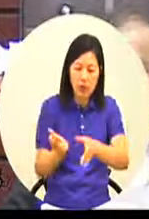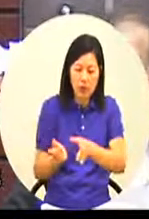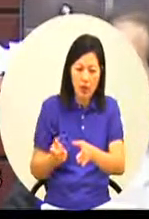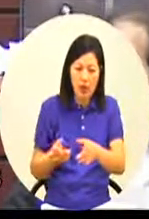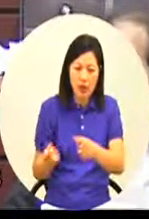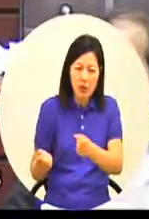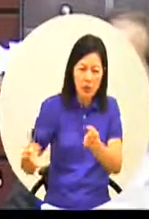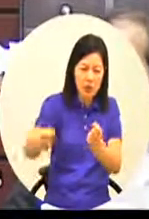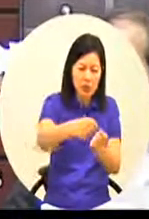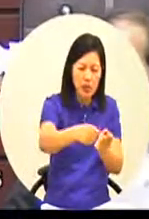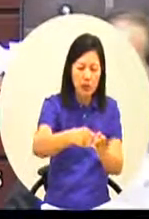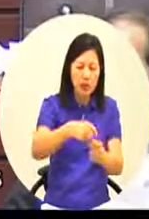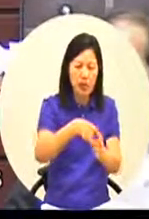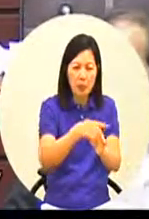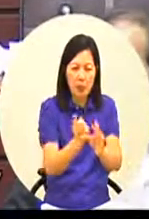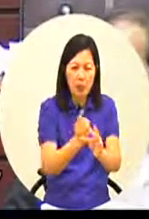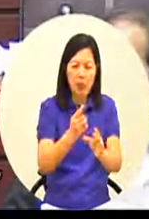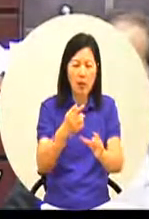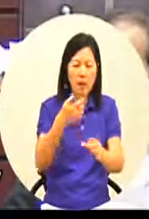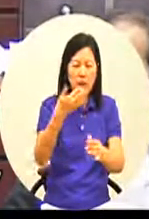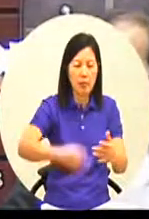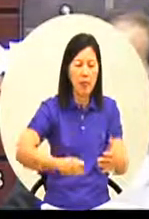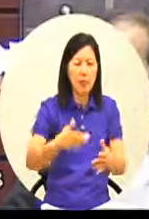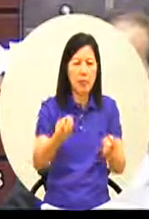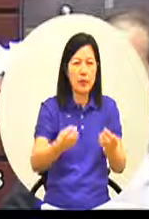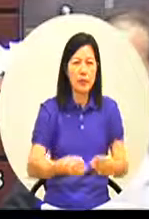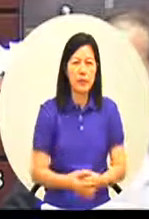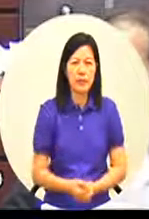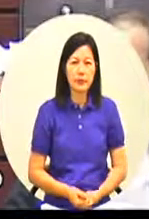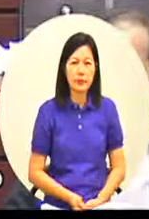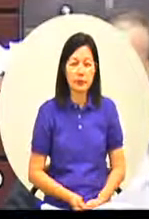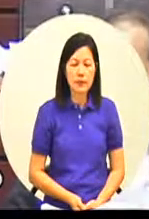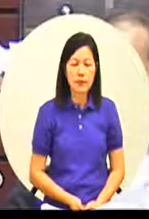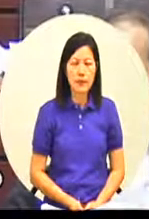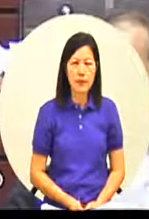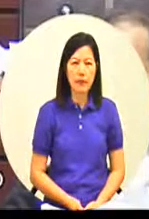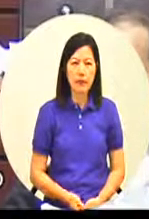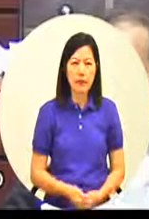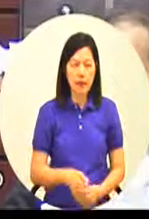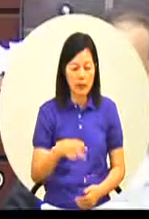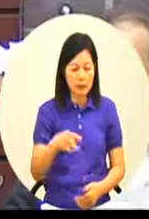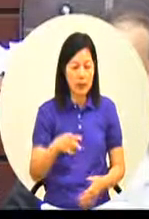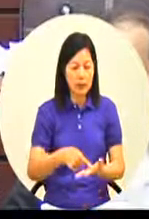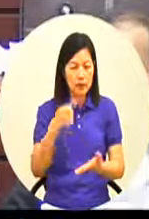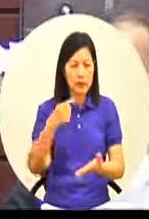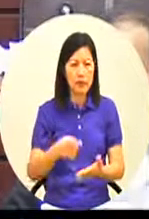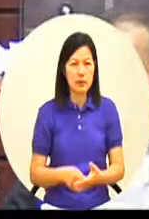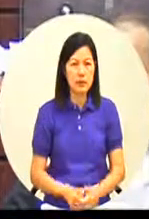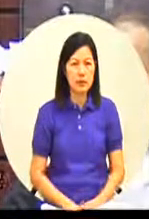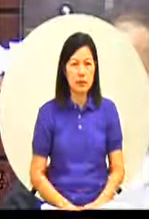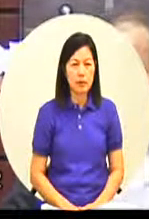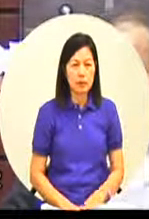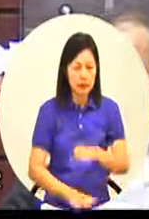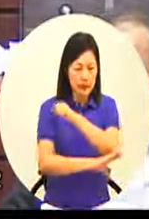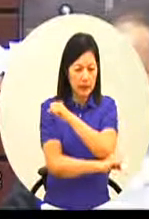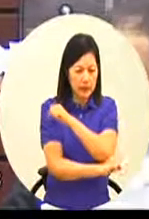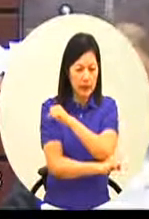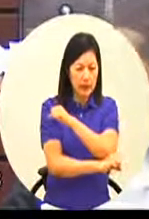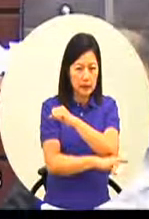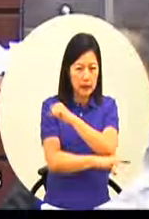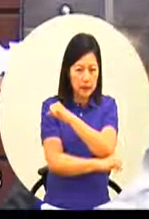个转角区打发生车祸。经过我们这次，包括议员讲的，就是基底层的改变，基